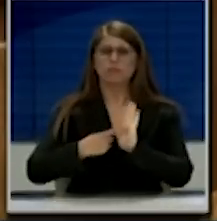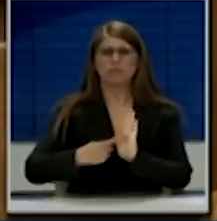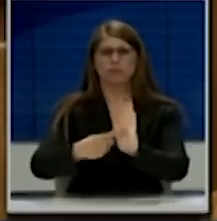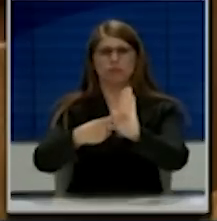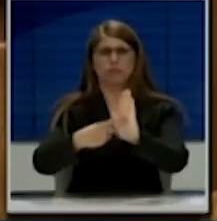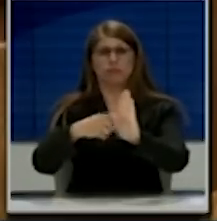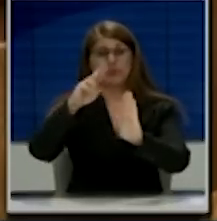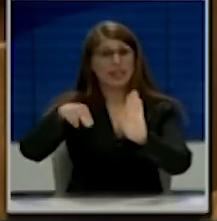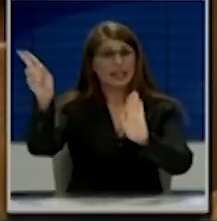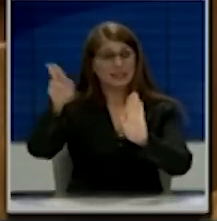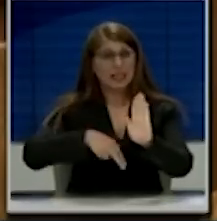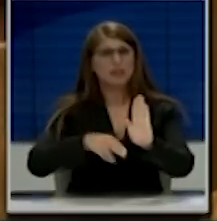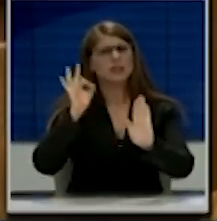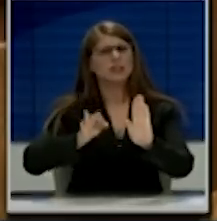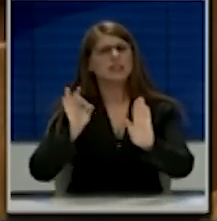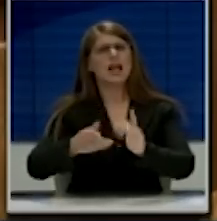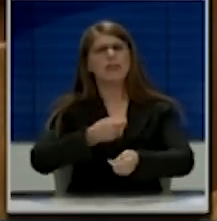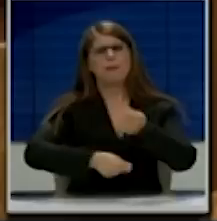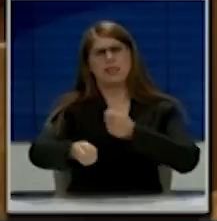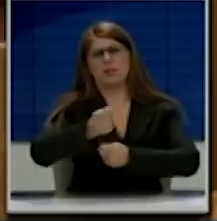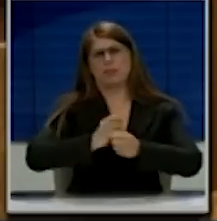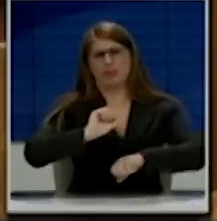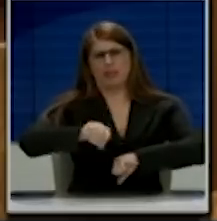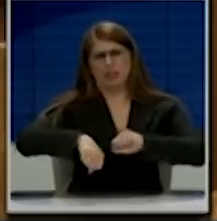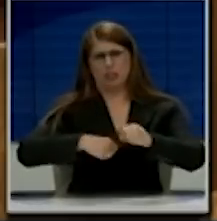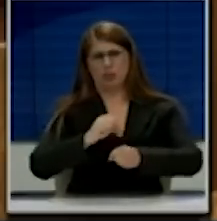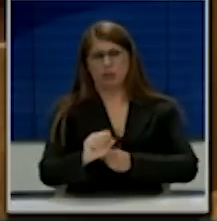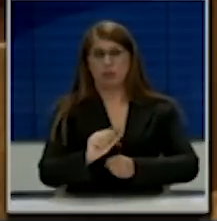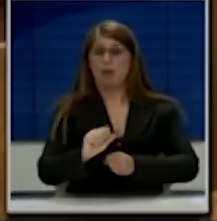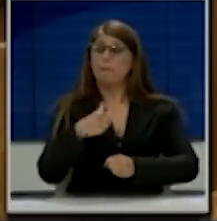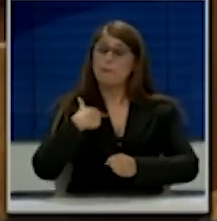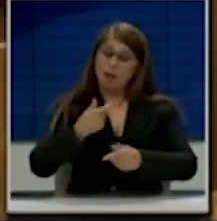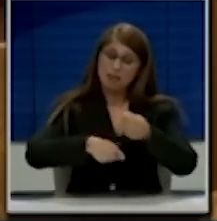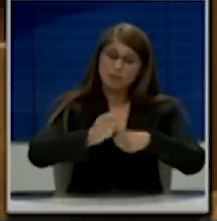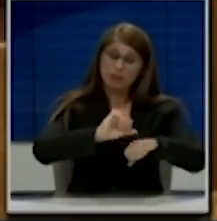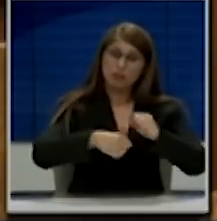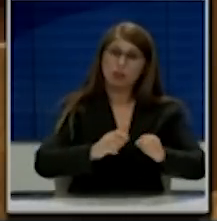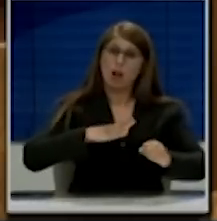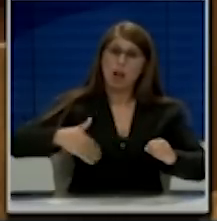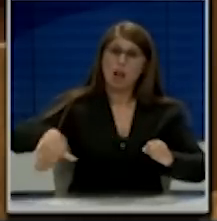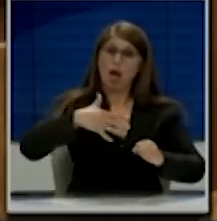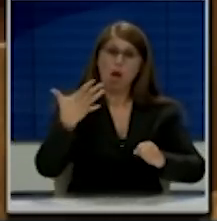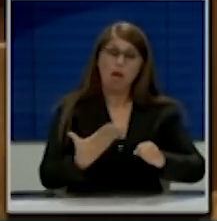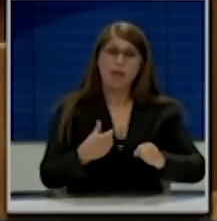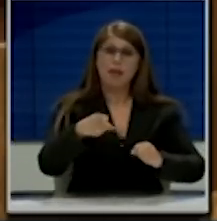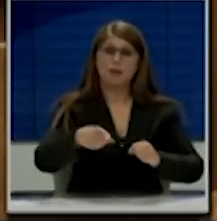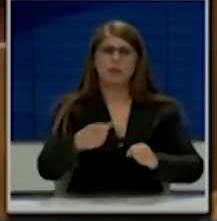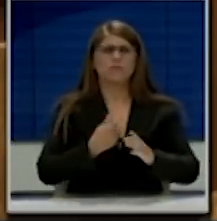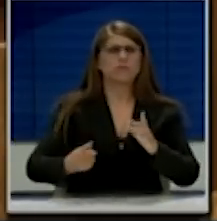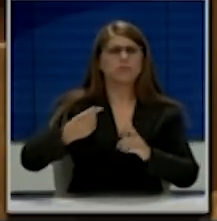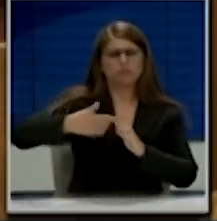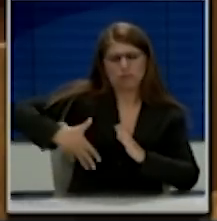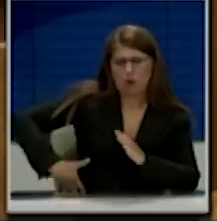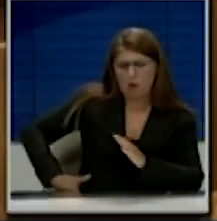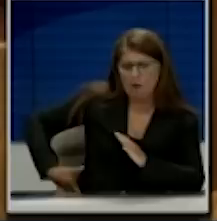την κατάργηση κάθε επιχειρηματικής δραστηριότητας με την οποία ο λαός τελικά βάζει όλο και πιο